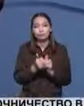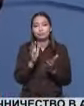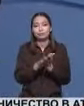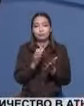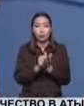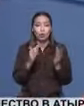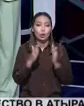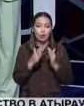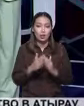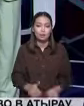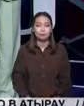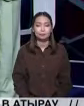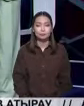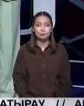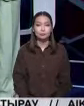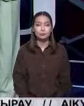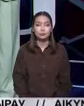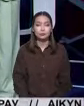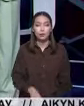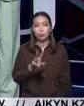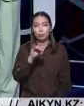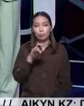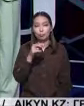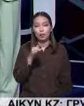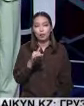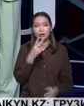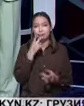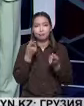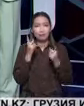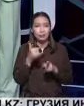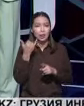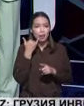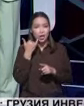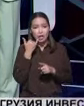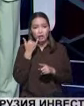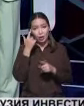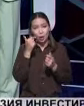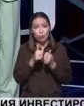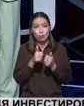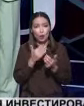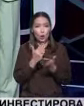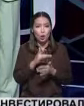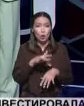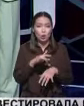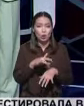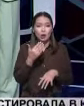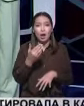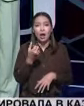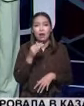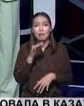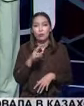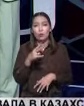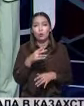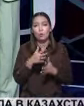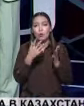жилья. А в Мумбаи наблюдается настоящее телефонное безумие. Любители продукции Apple более 20